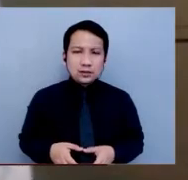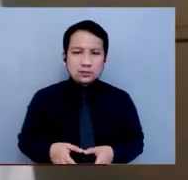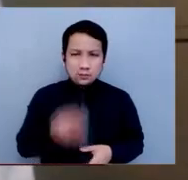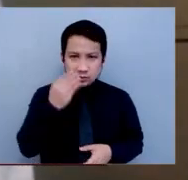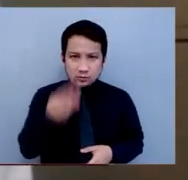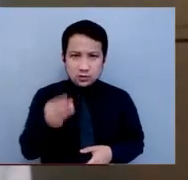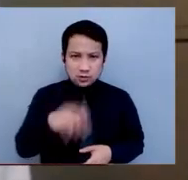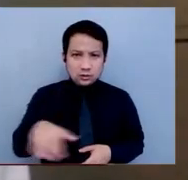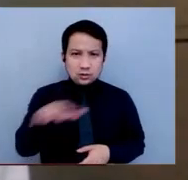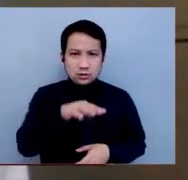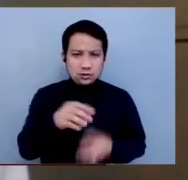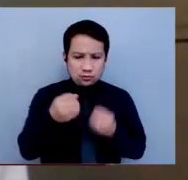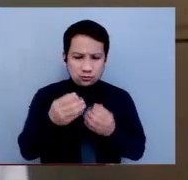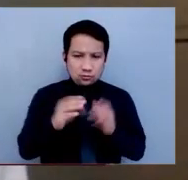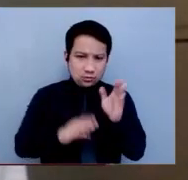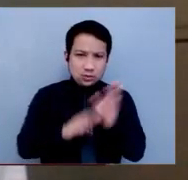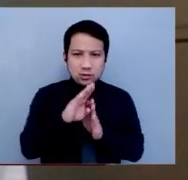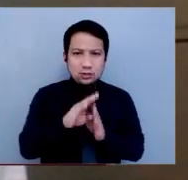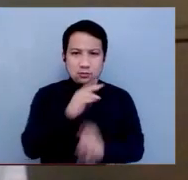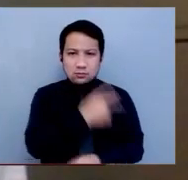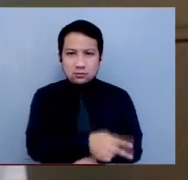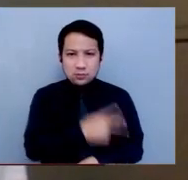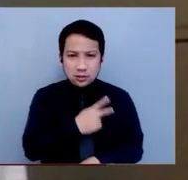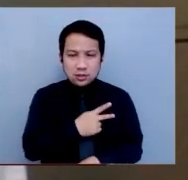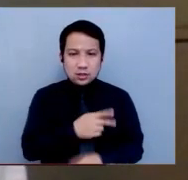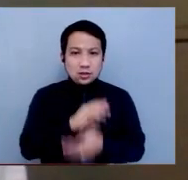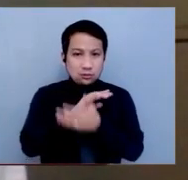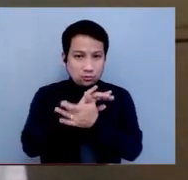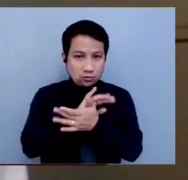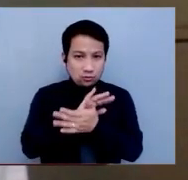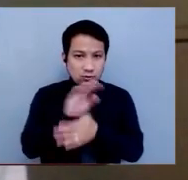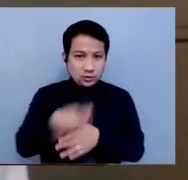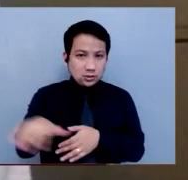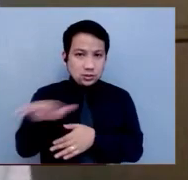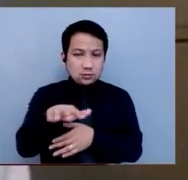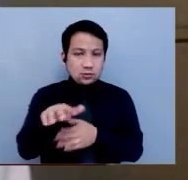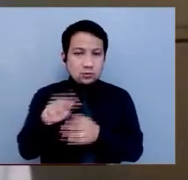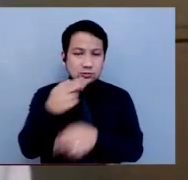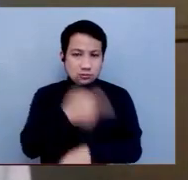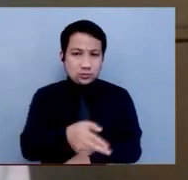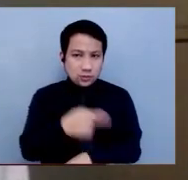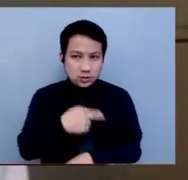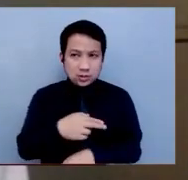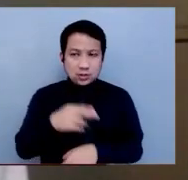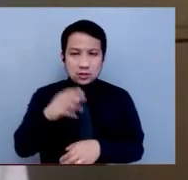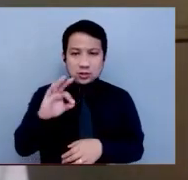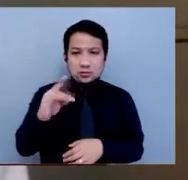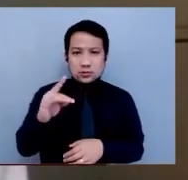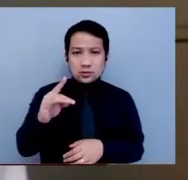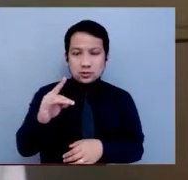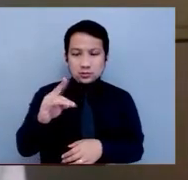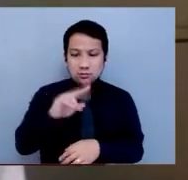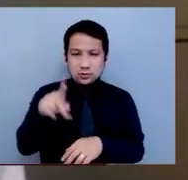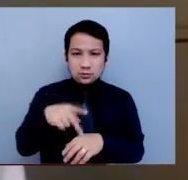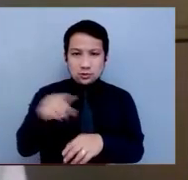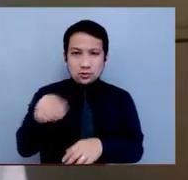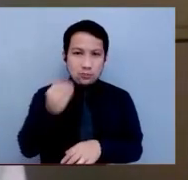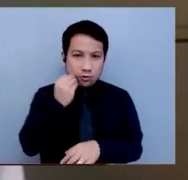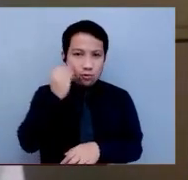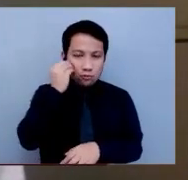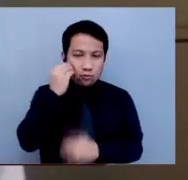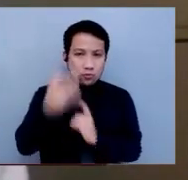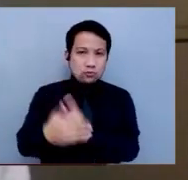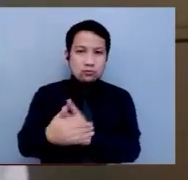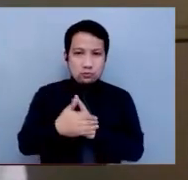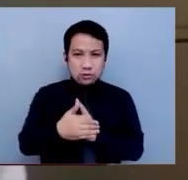Unti-unti nang dumarami ulit ang mga pasyenteng nagkaka-COVID sa mga ospital. Payo naman ng Philippine General Hospital, mag-home quarantine na